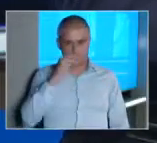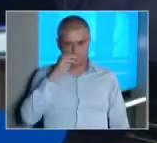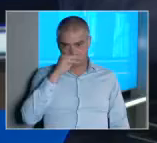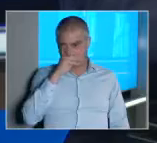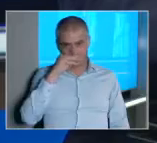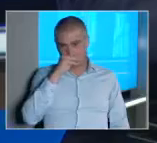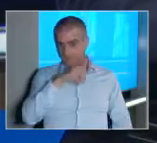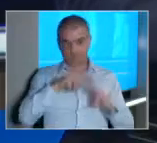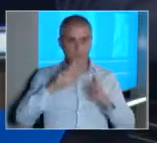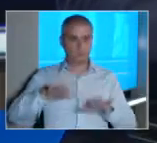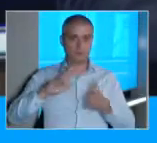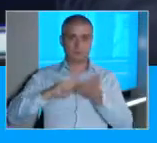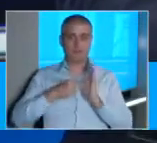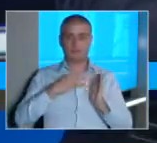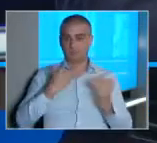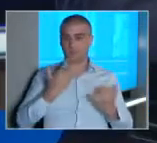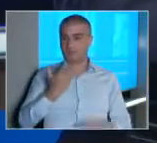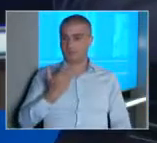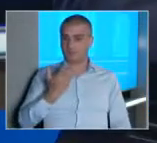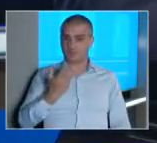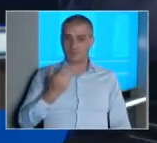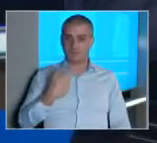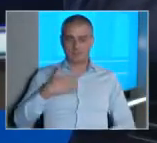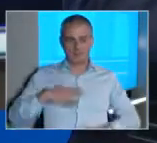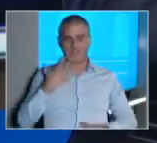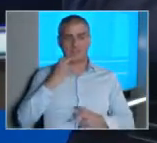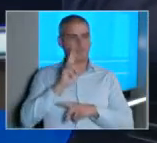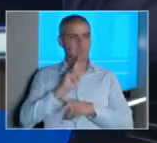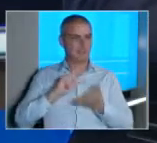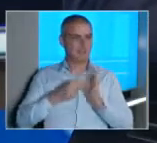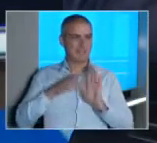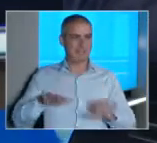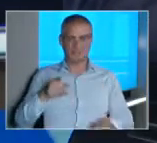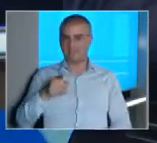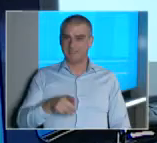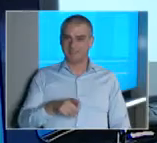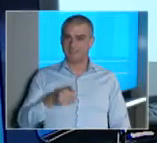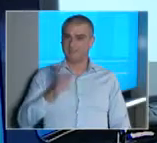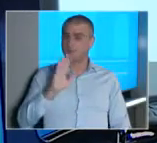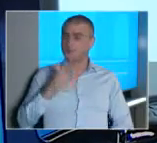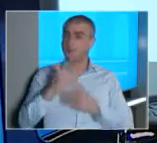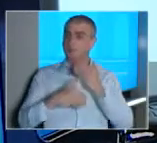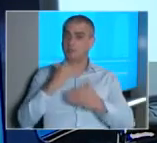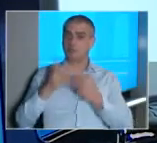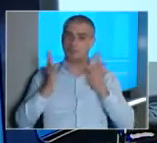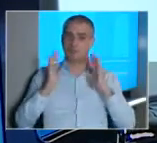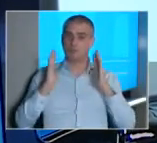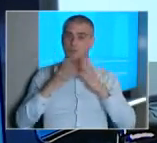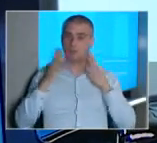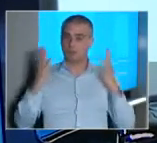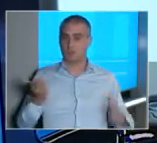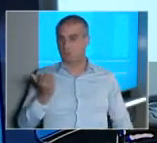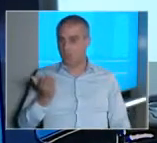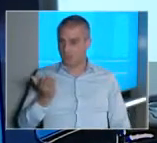חדר שלו. הוא יושב בחדר שלי היום. יש איזה... הבנתי, אז... אבל מעשית, לא נכון. יש התקדמות מאוד גדולה